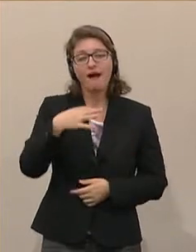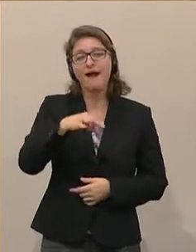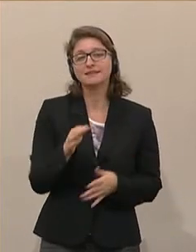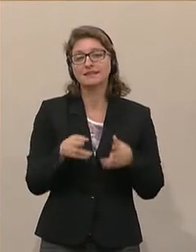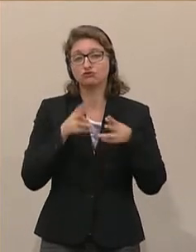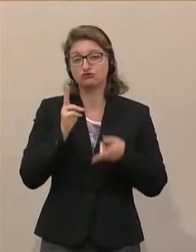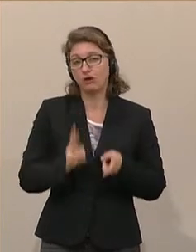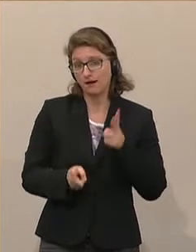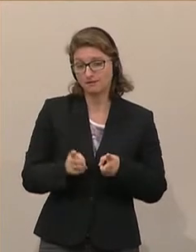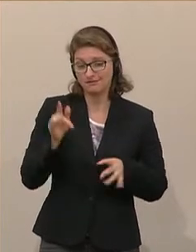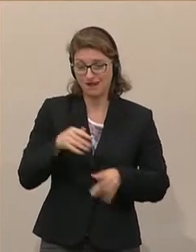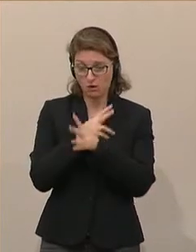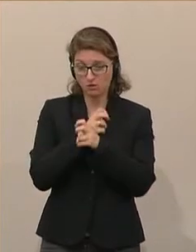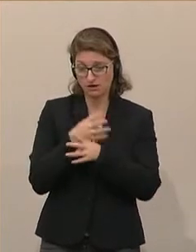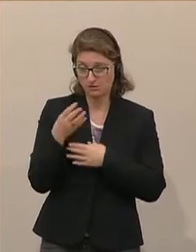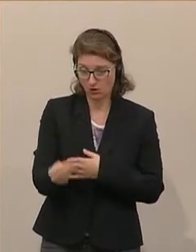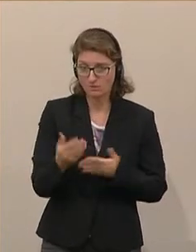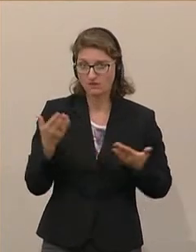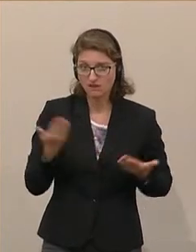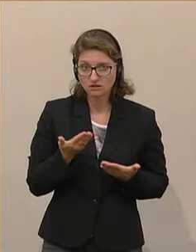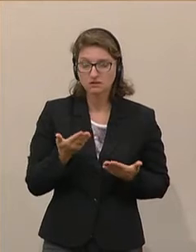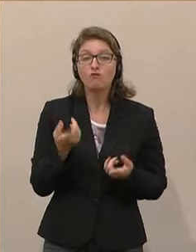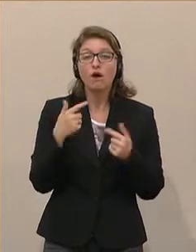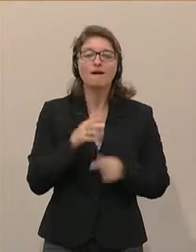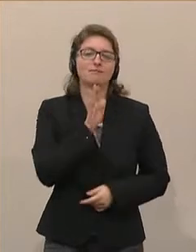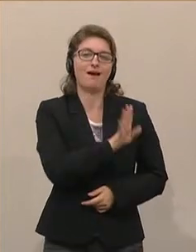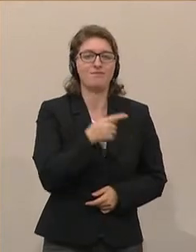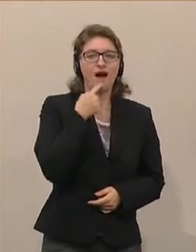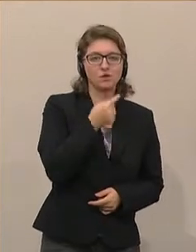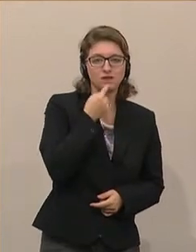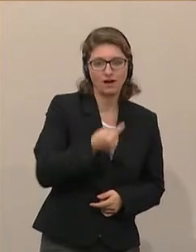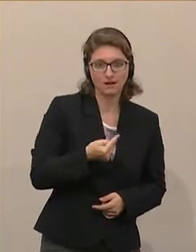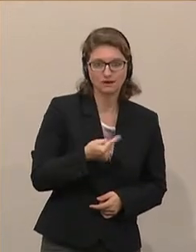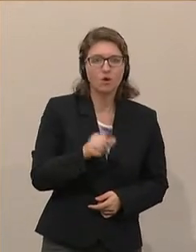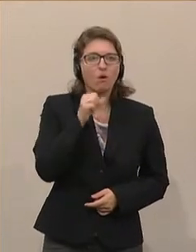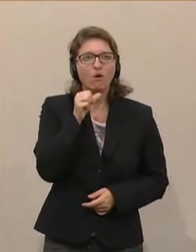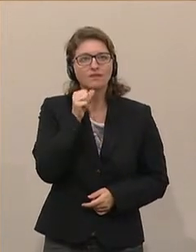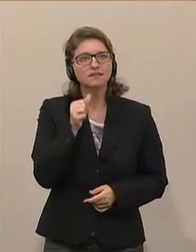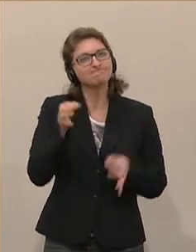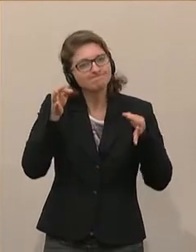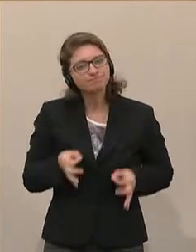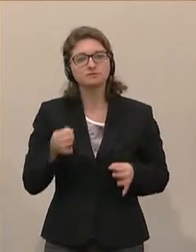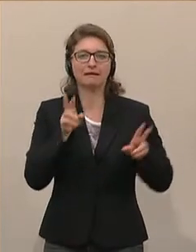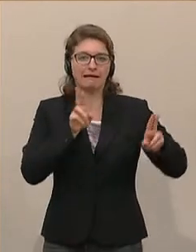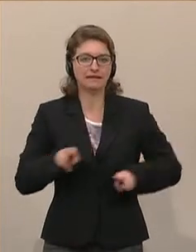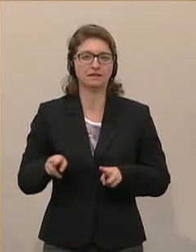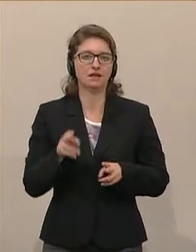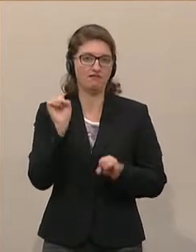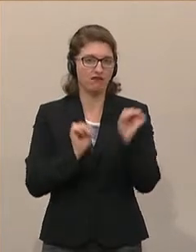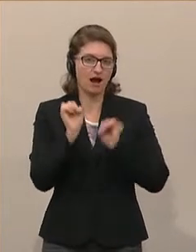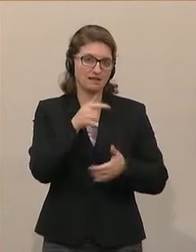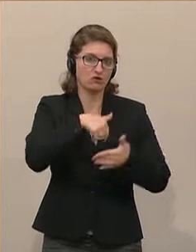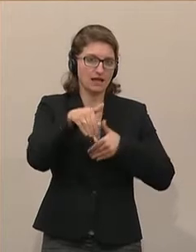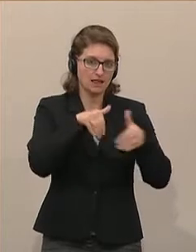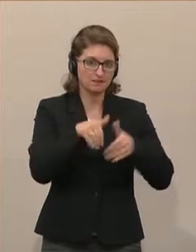der Österreich entsteht, durch Ihre Aussagen gegeben und nicht durch das vollkommen korrekte Verhalten unseres Innenministers, der